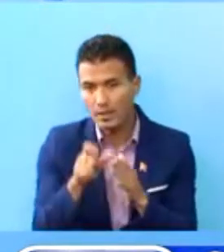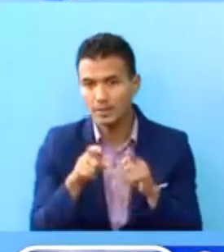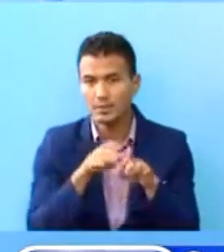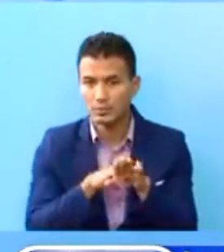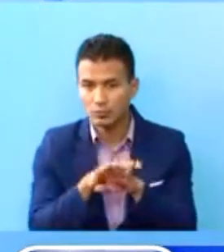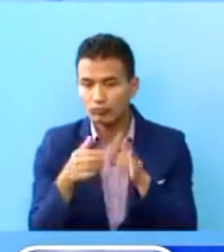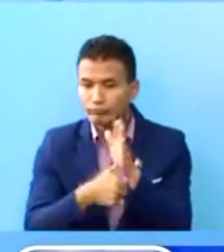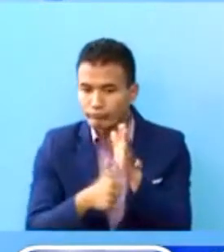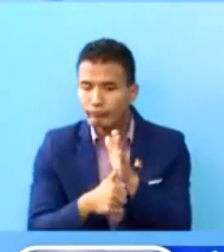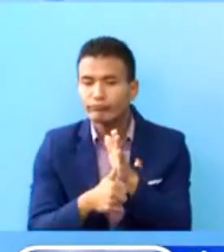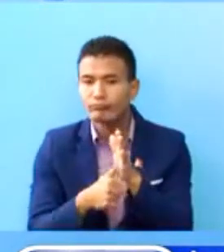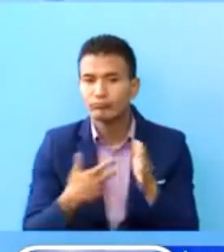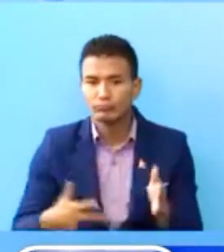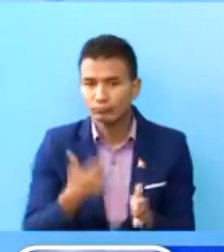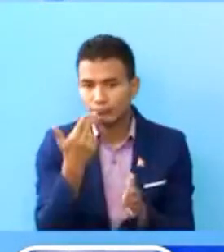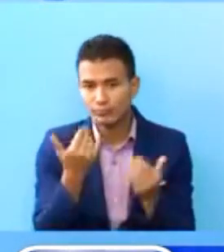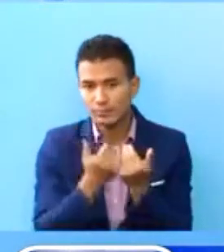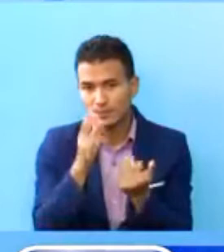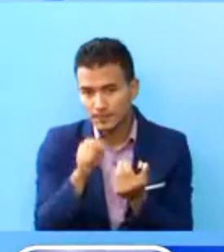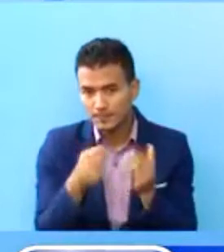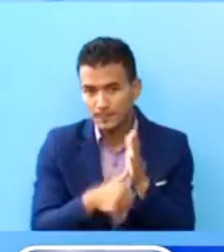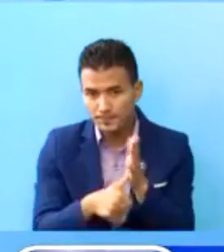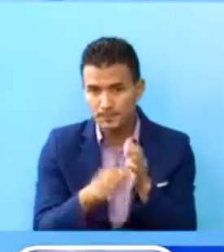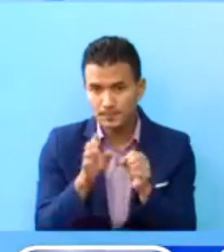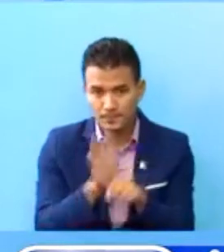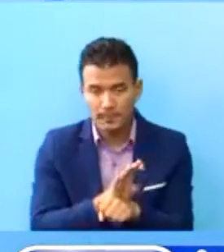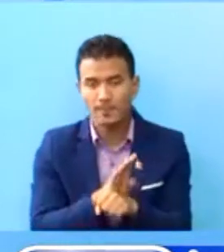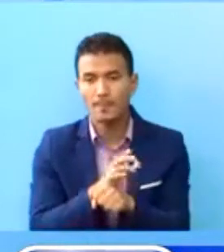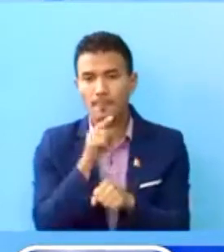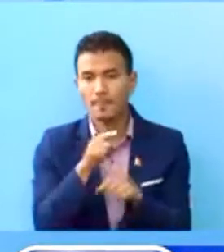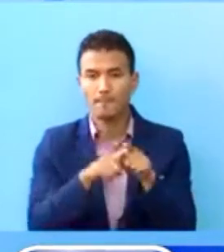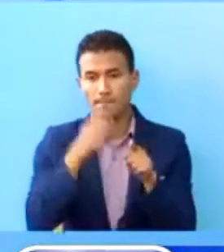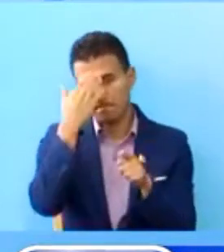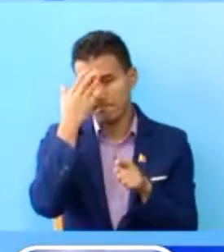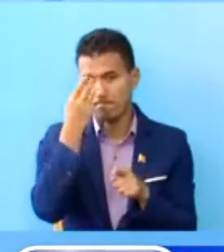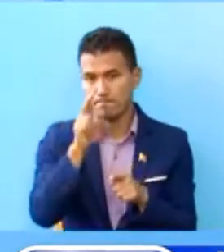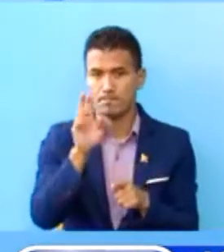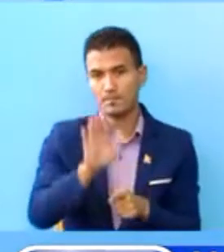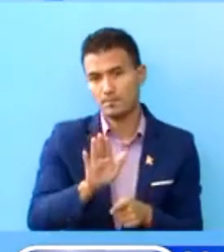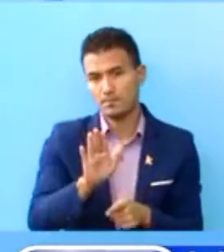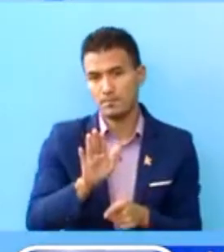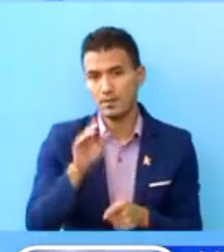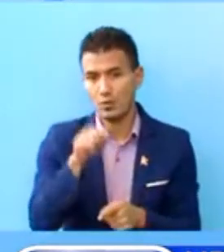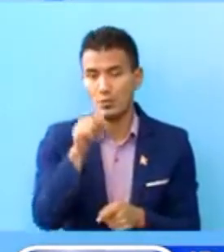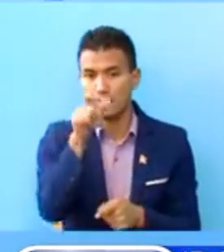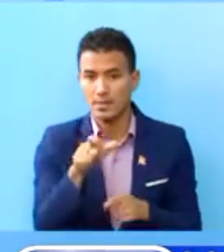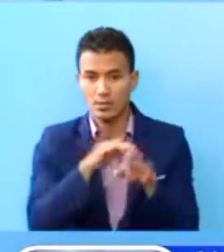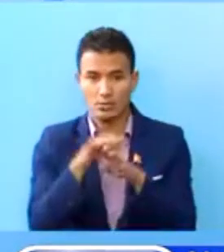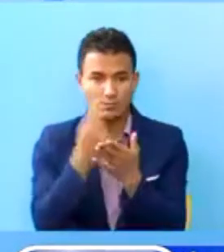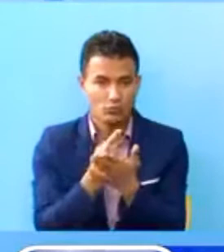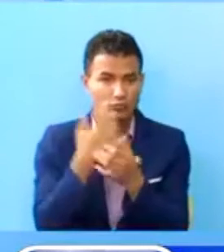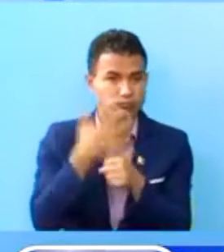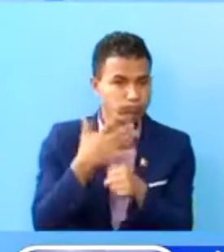व्यक्तिहरूको जाँच पडताल गर्दा अपरेसन गर्नुपर्ने जाँचहरू गर्दाखेरिमा उहाँहरू सङ्क्रमित भएको अवस्था देखिन्छ। यी व्यक्तिहरू